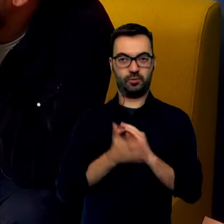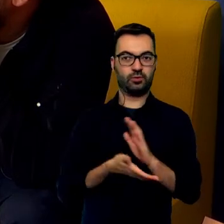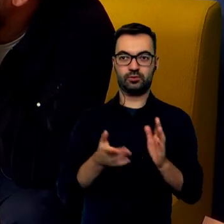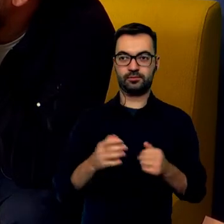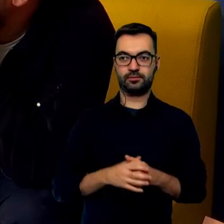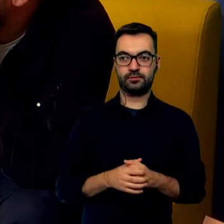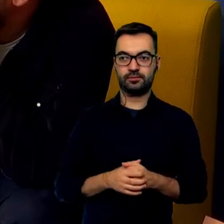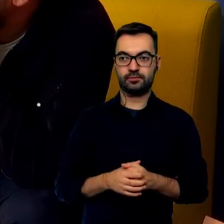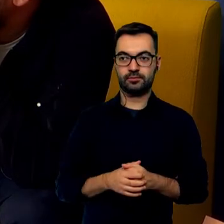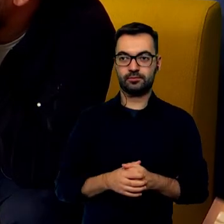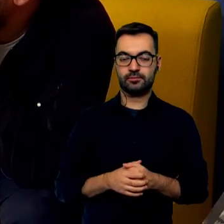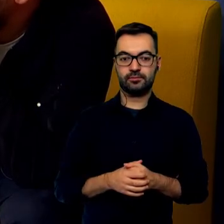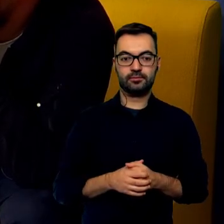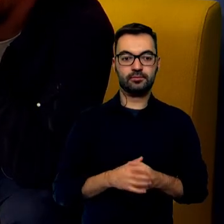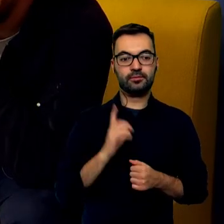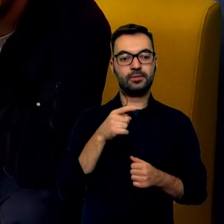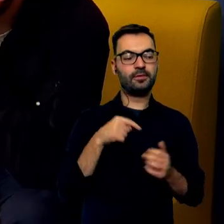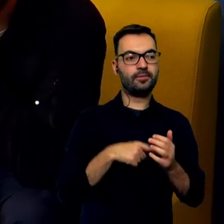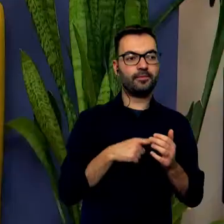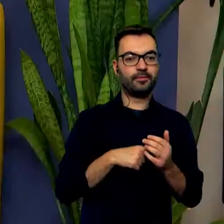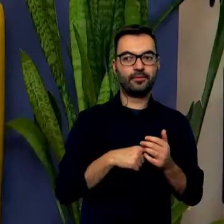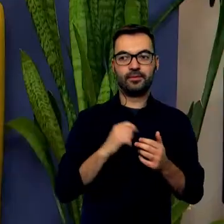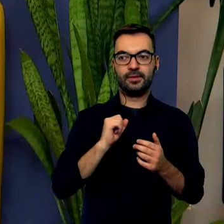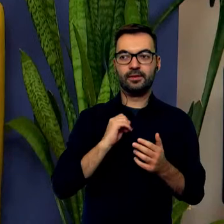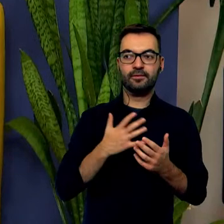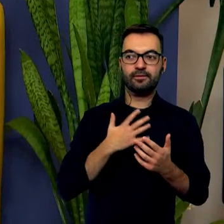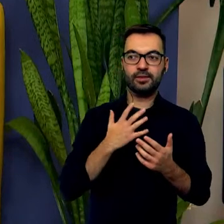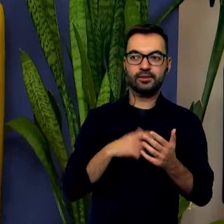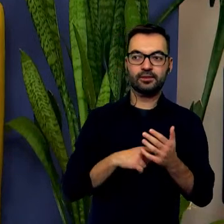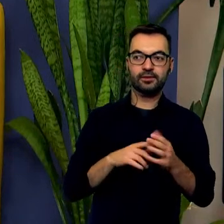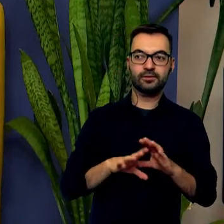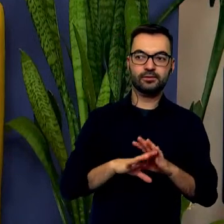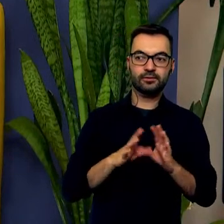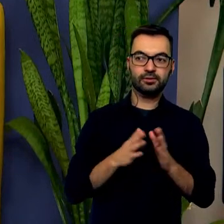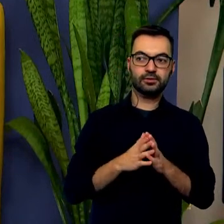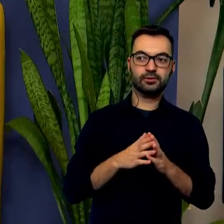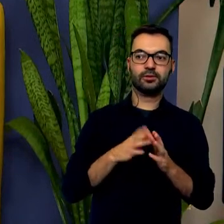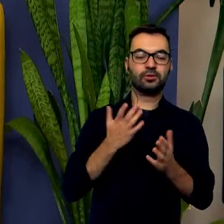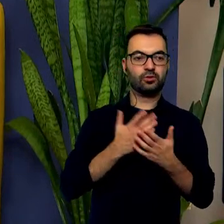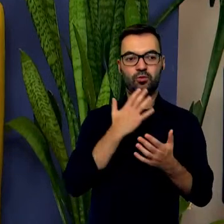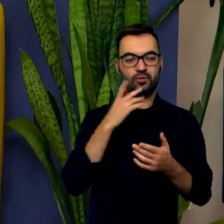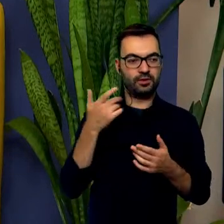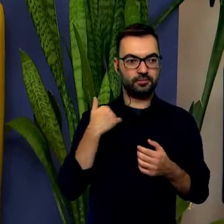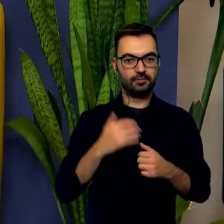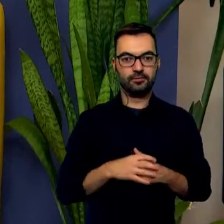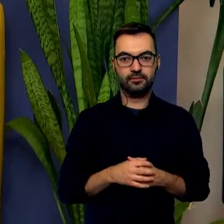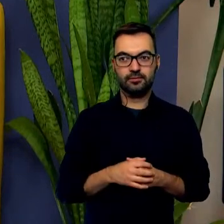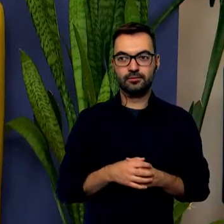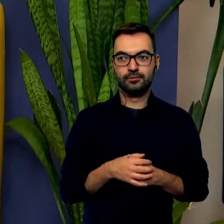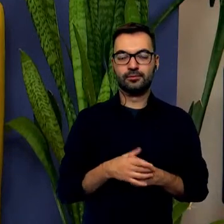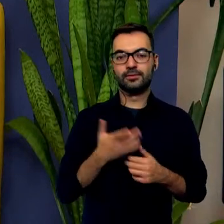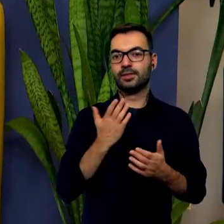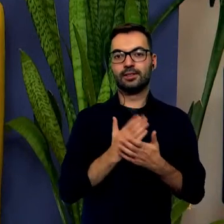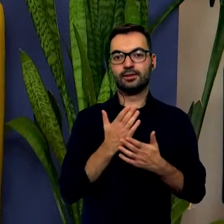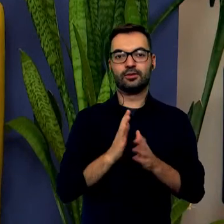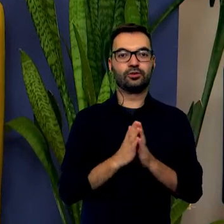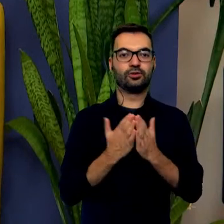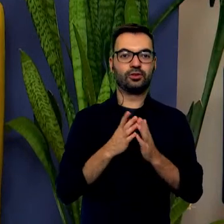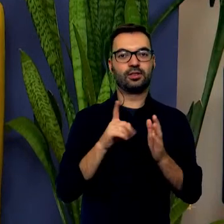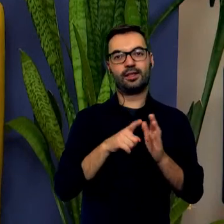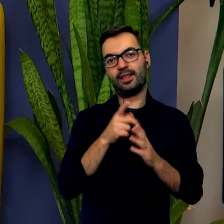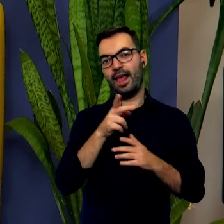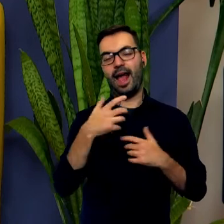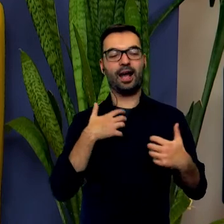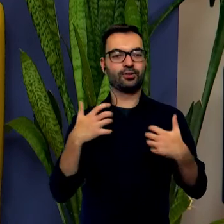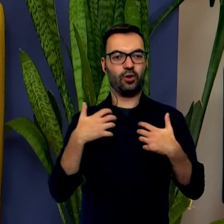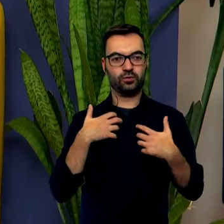tak? I to się jakoś tak mam wrażenie, wszystko to co już podkreśliłeś, że to nie jest tylko i wyłącznie książka o aktorstwie